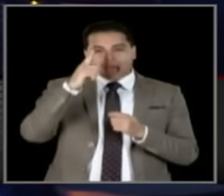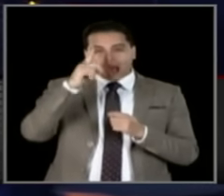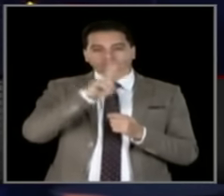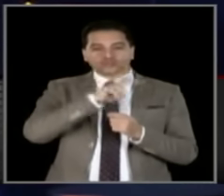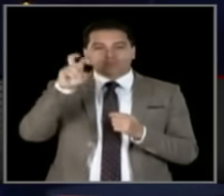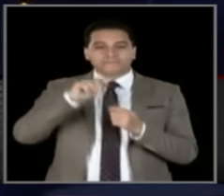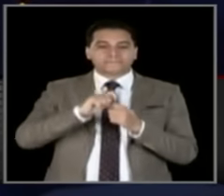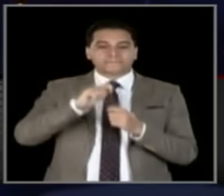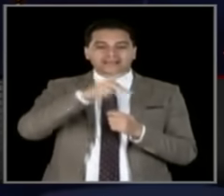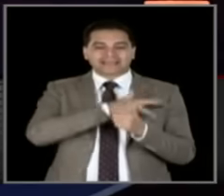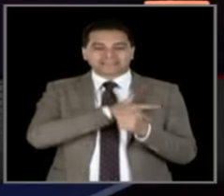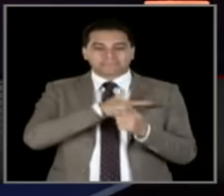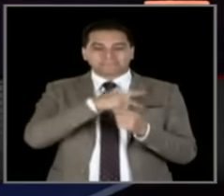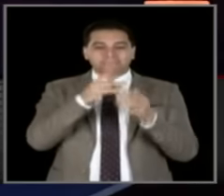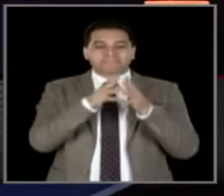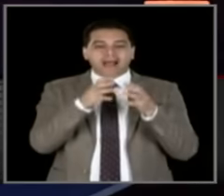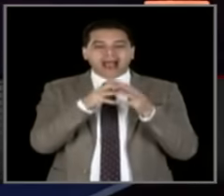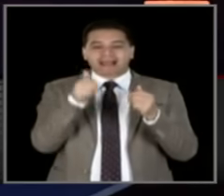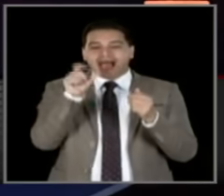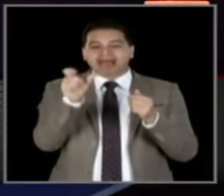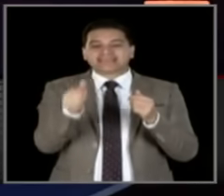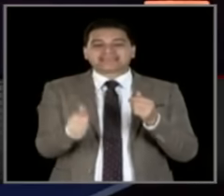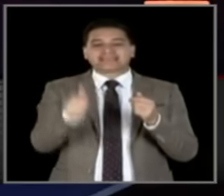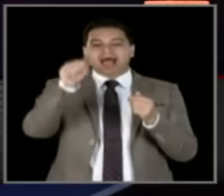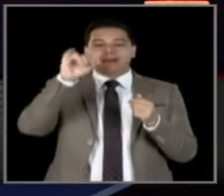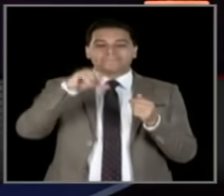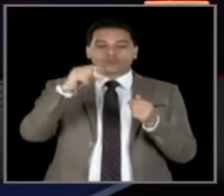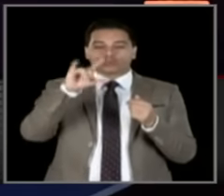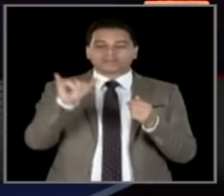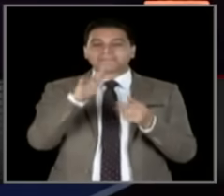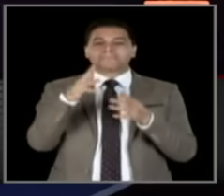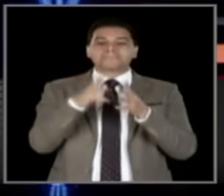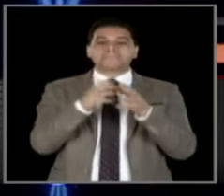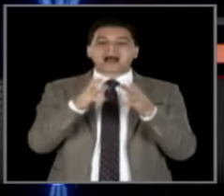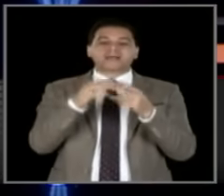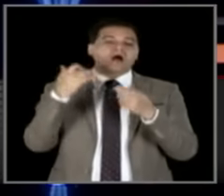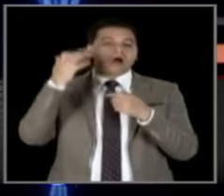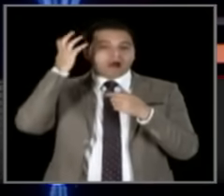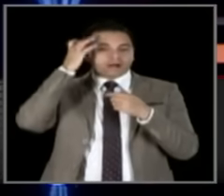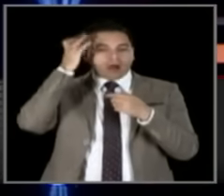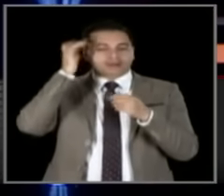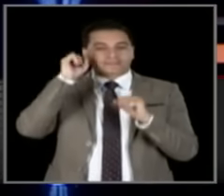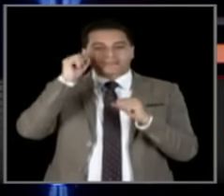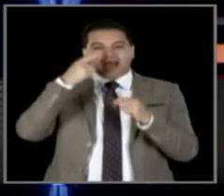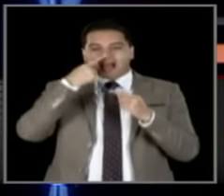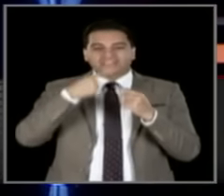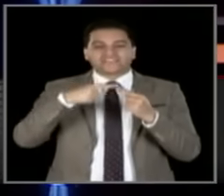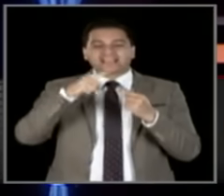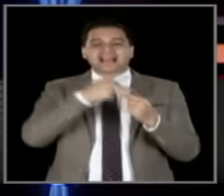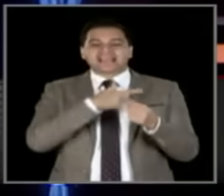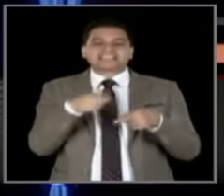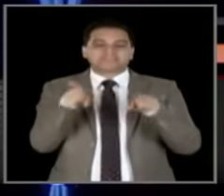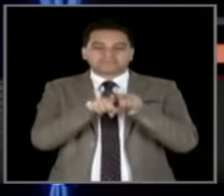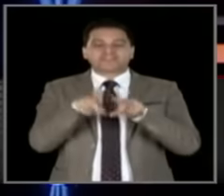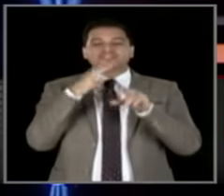معنى اسم الجبل رأس الفيل من أعلى القمم في